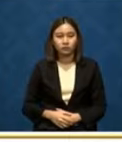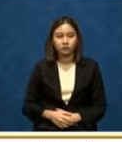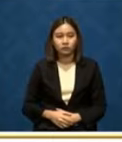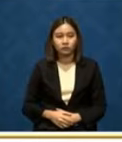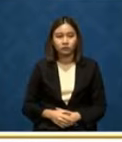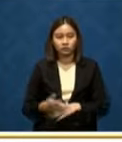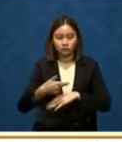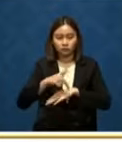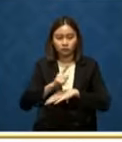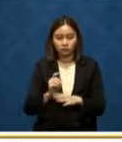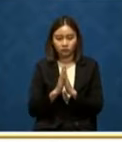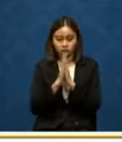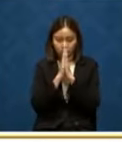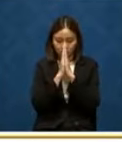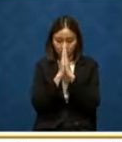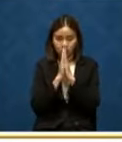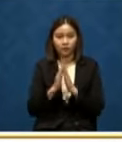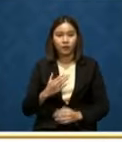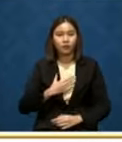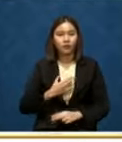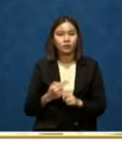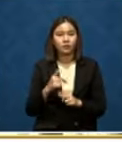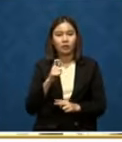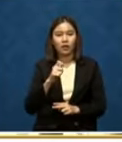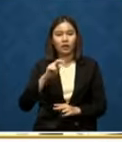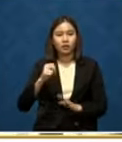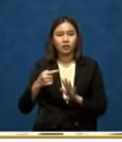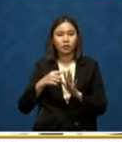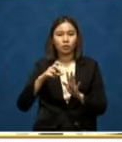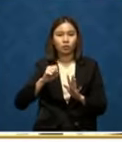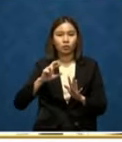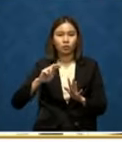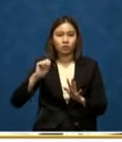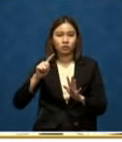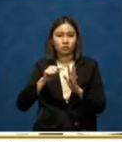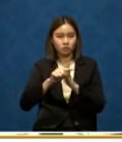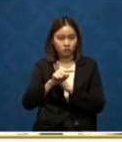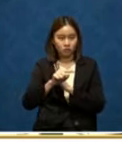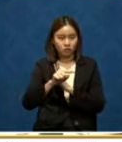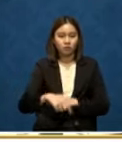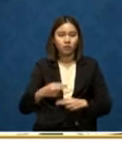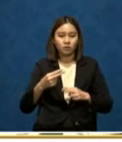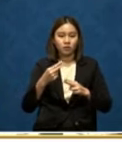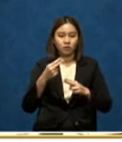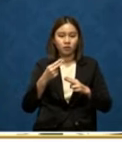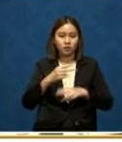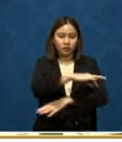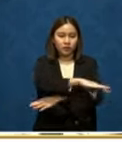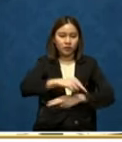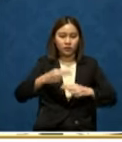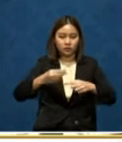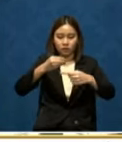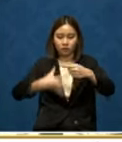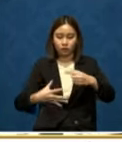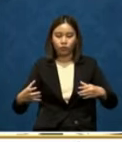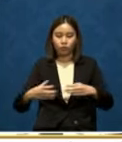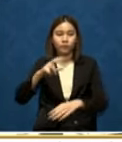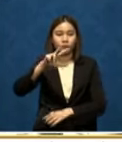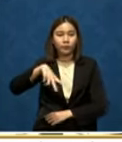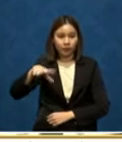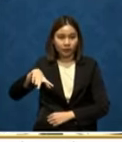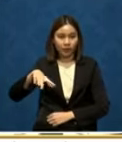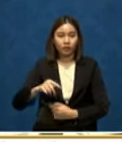ท่านประธานที่เคารพกระผมอนุสรณ์เอี่ยมสะอาดสมาชิกสภาผู้แทนราษฎรแบบบัญชีรายชื่อพรรคเพื่อไทย